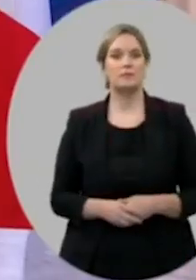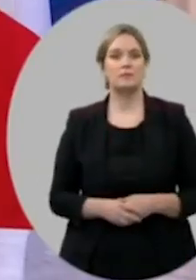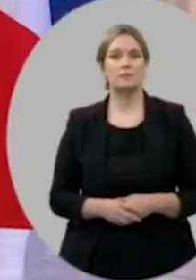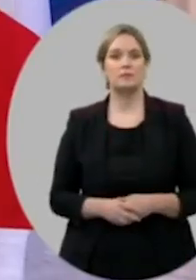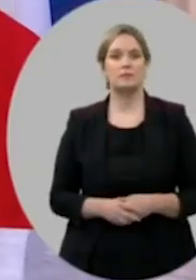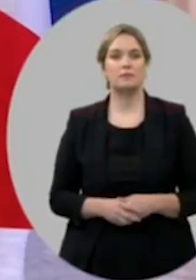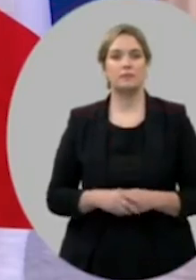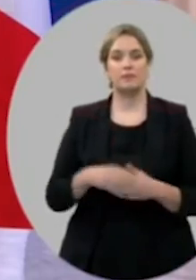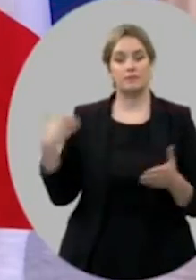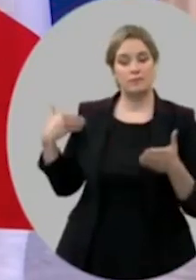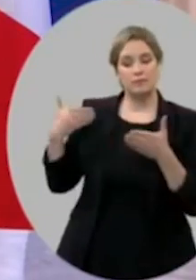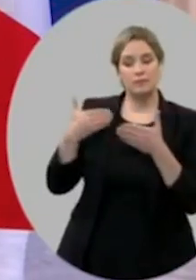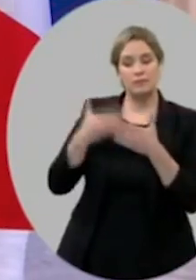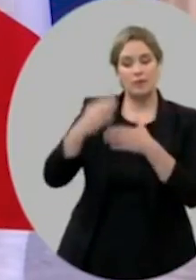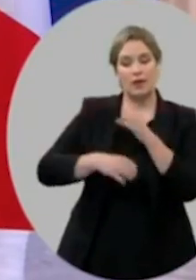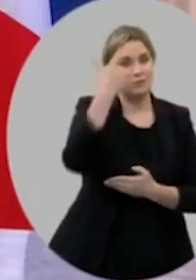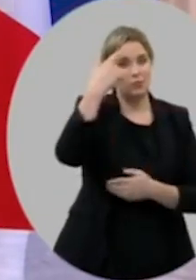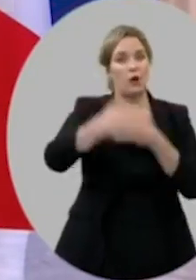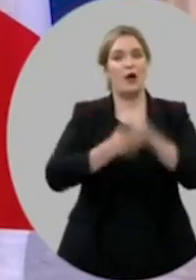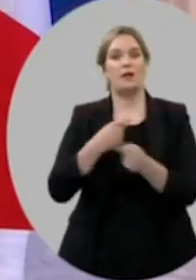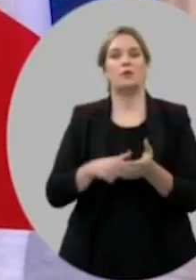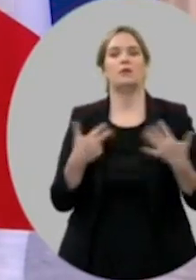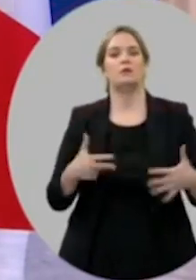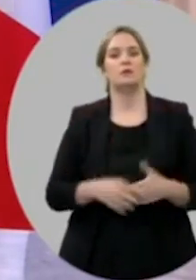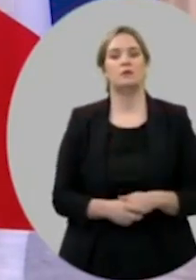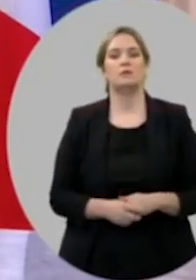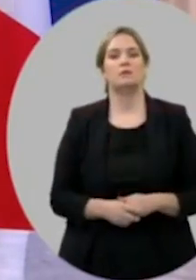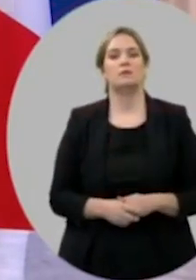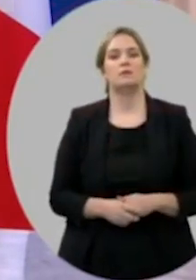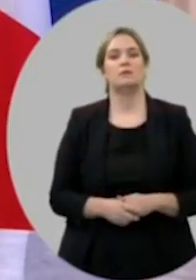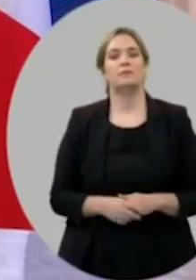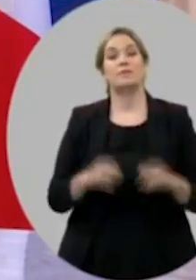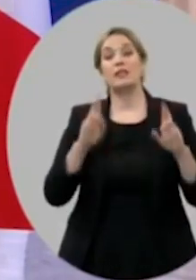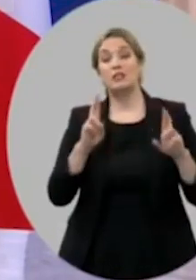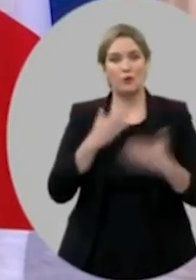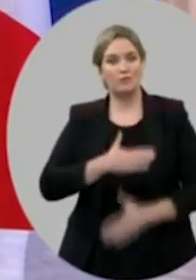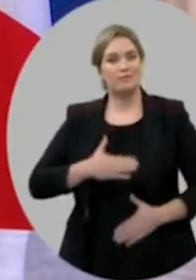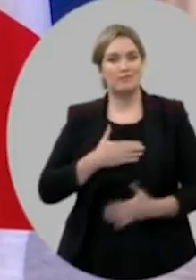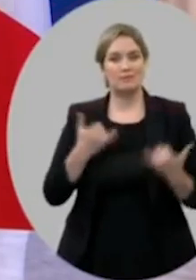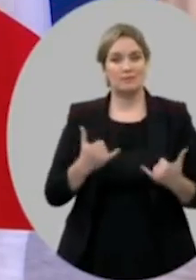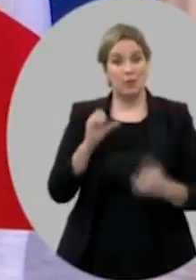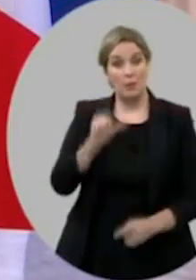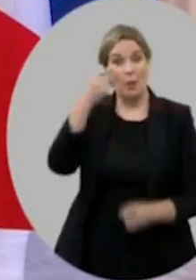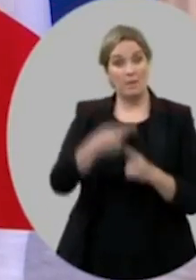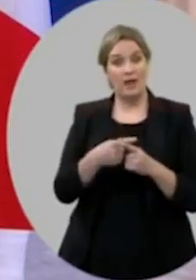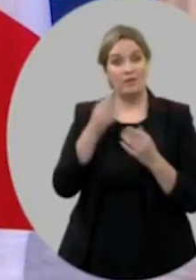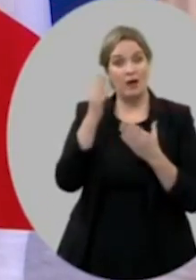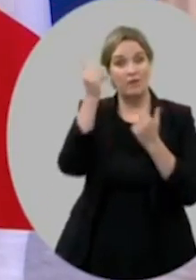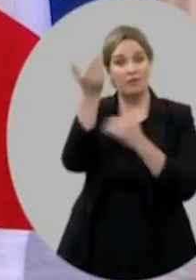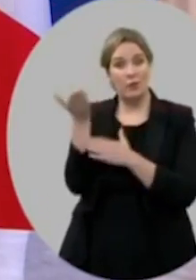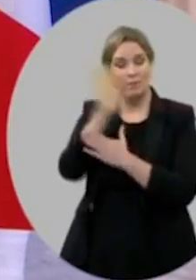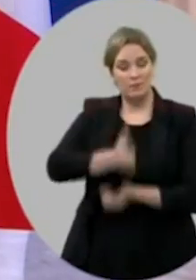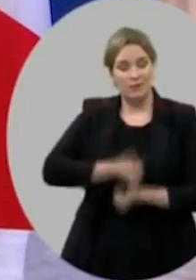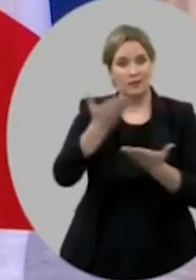alors que l'année s'achève, je suis heureux de vous retrouver. Mon objectif, ma priorité, c'est la lutte contre Daesh et les terroristes. Aujourd'hui, Bachar el-Assad est